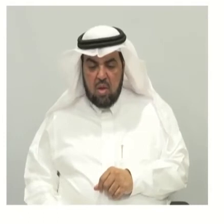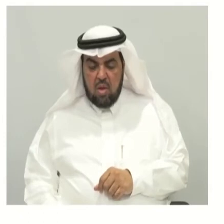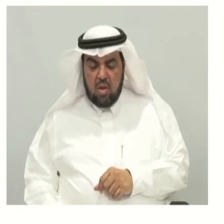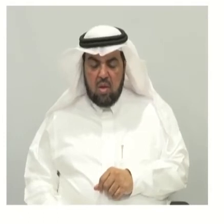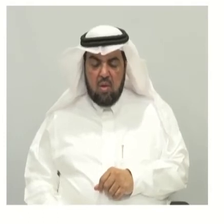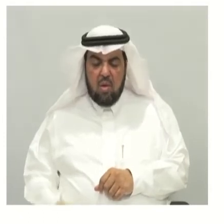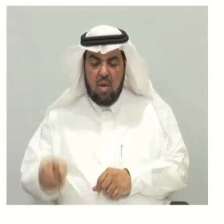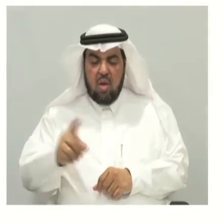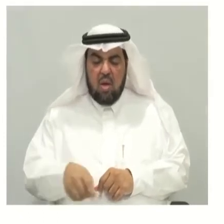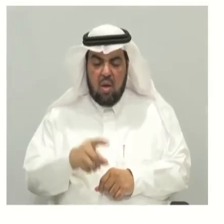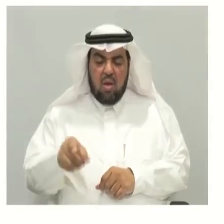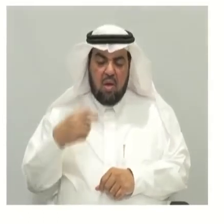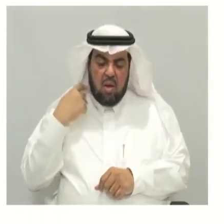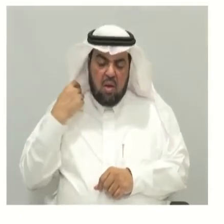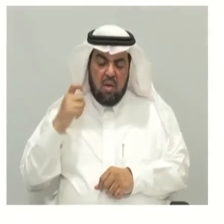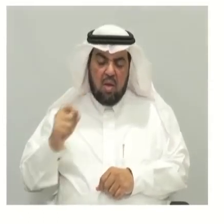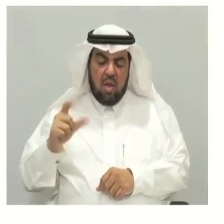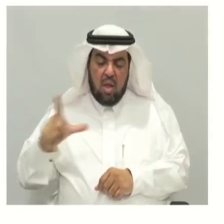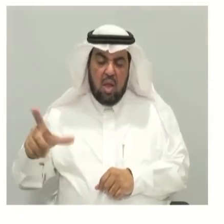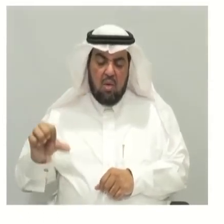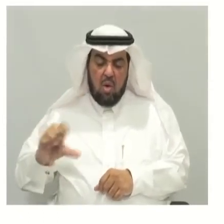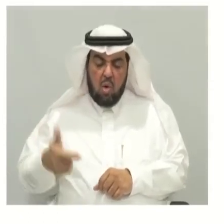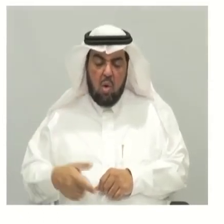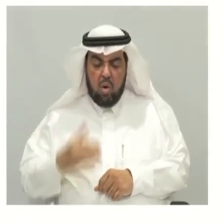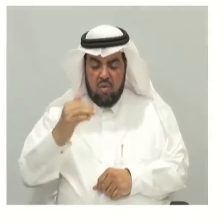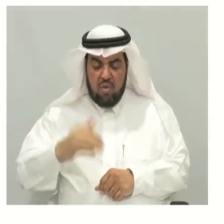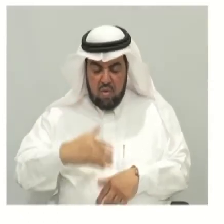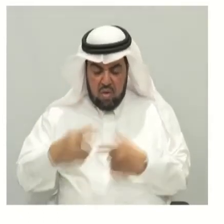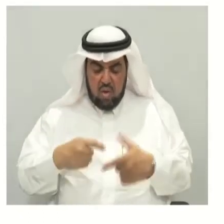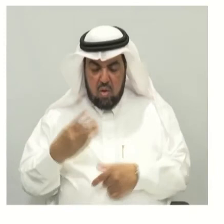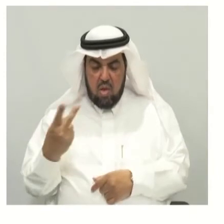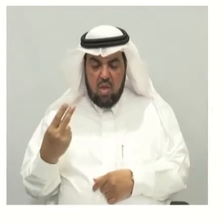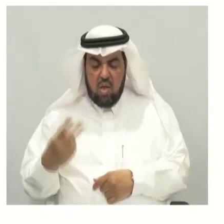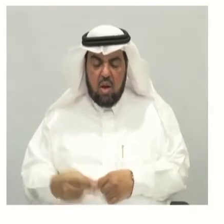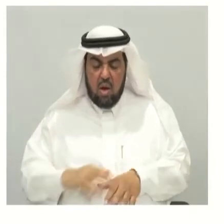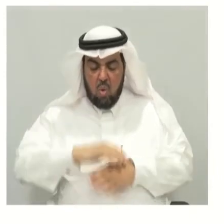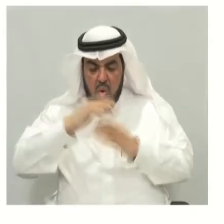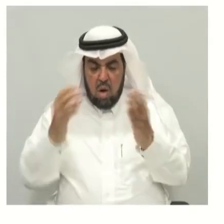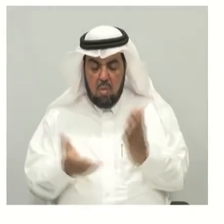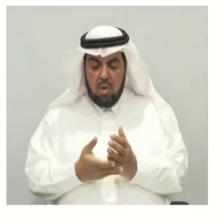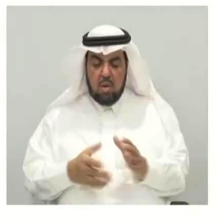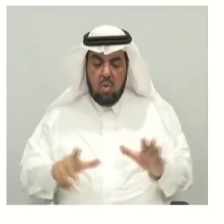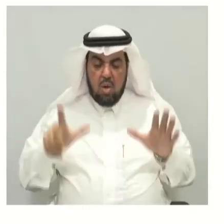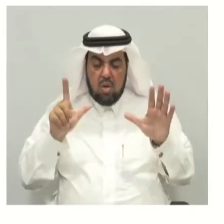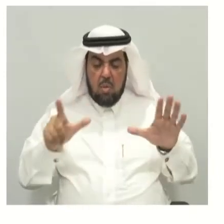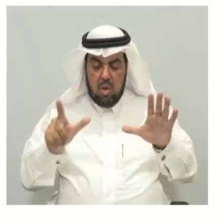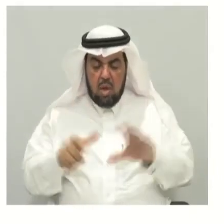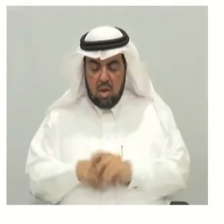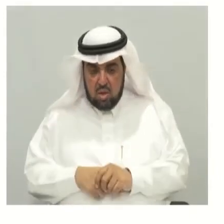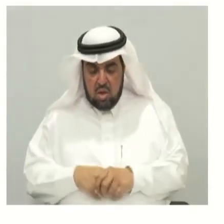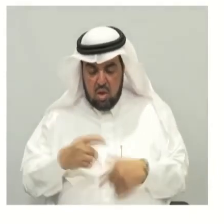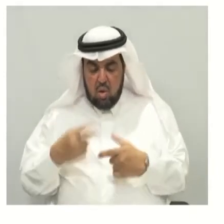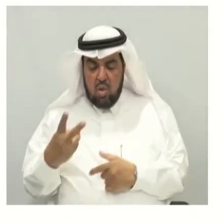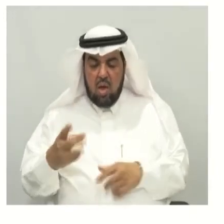هو؟ إف اللي هو فلور. في أي دورة؟ في الدورة الثانية، والمجموعة السابعة عشر. إذا في الدورة